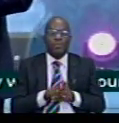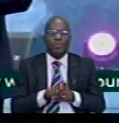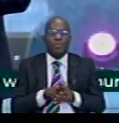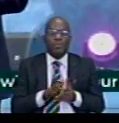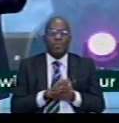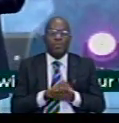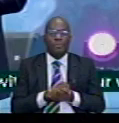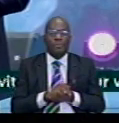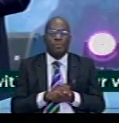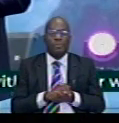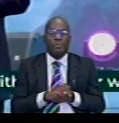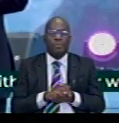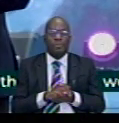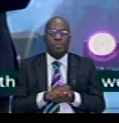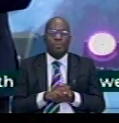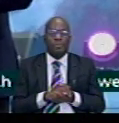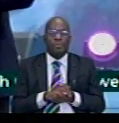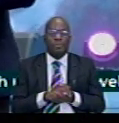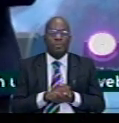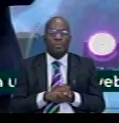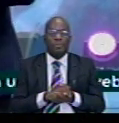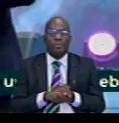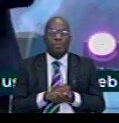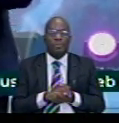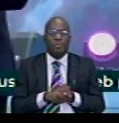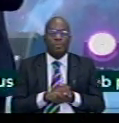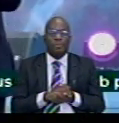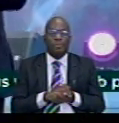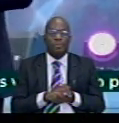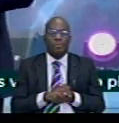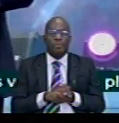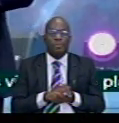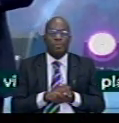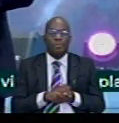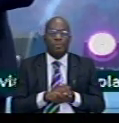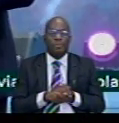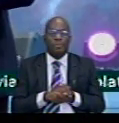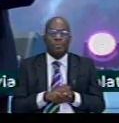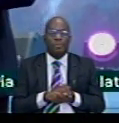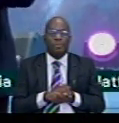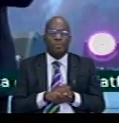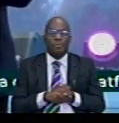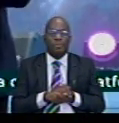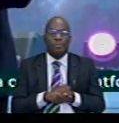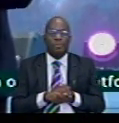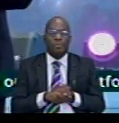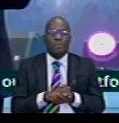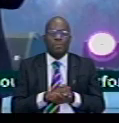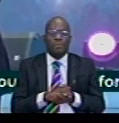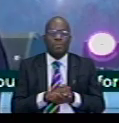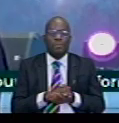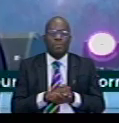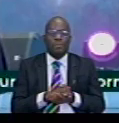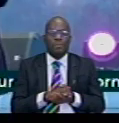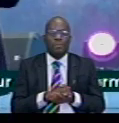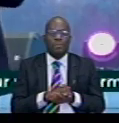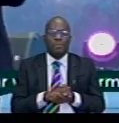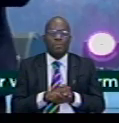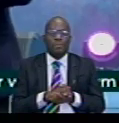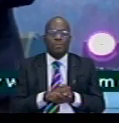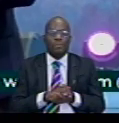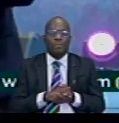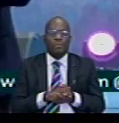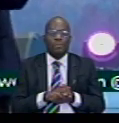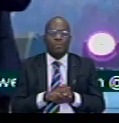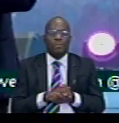vendredi, elle ne sait pas comment ça s'est passé, elle a senti qu'il y avait quelque chose qui lui avait bloqué la gorge. Et depuis vendredi, elle est même allée à l'hôpital, mais tout ce qu'on a fait